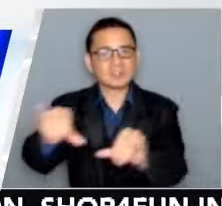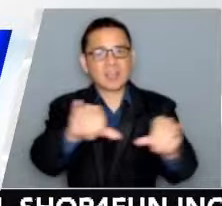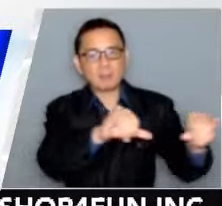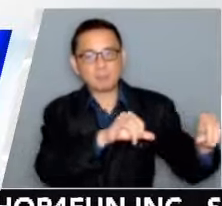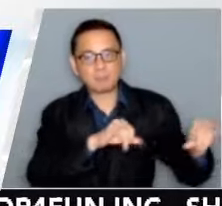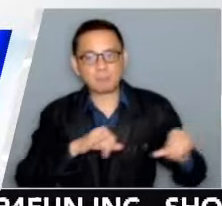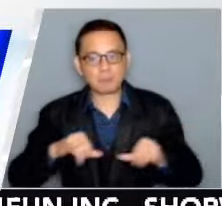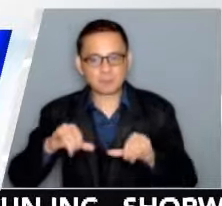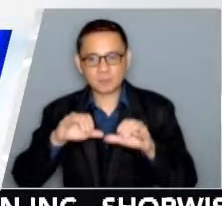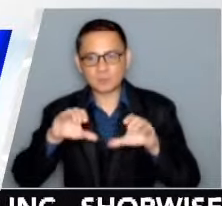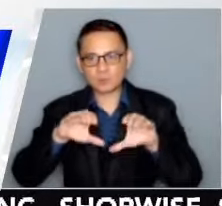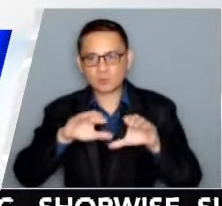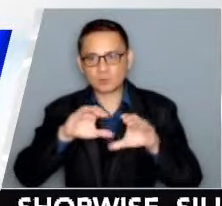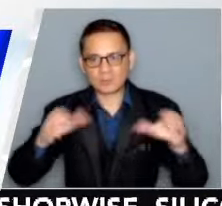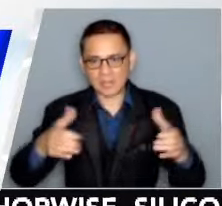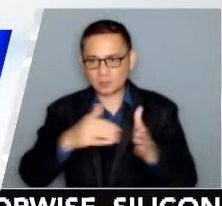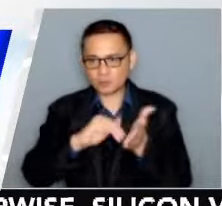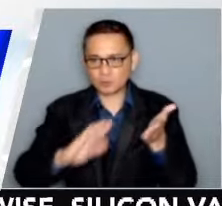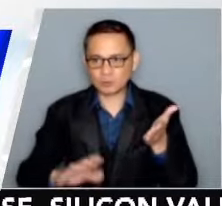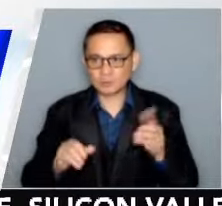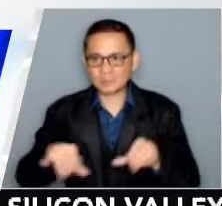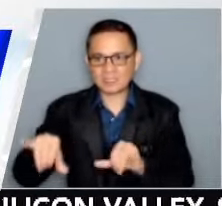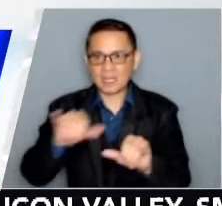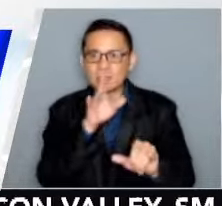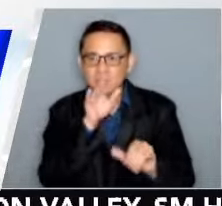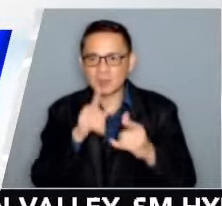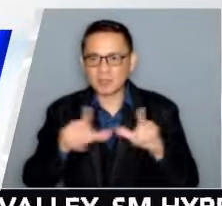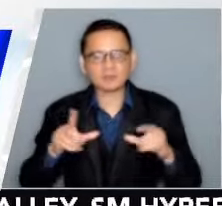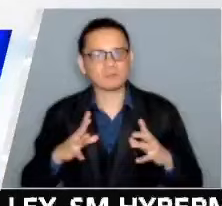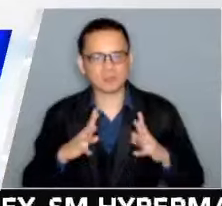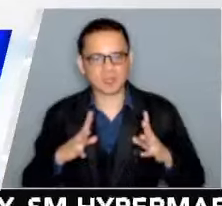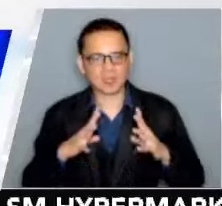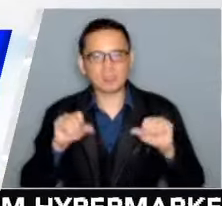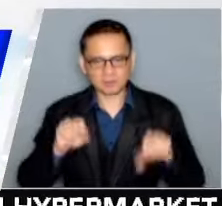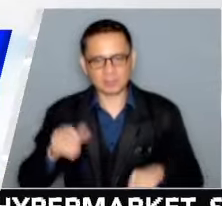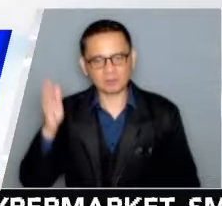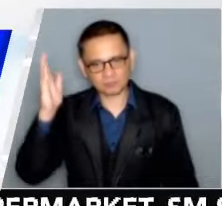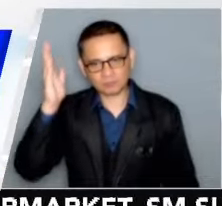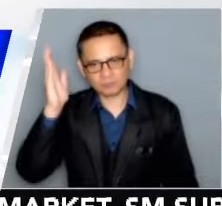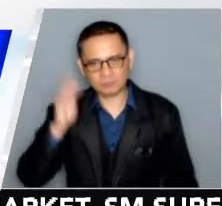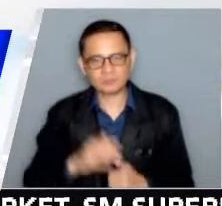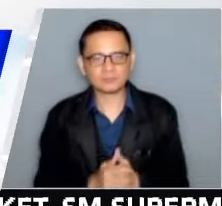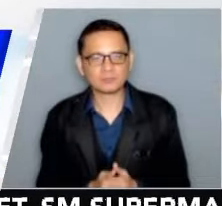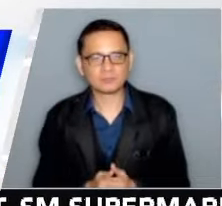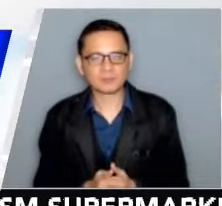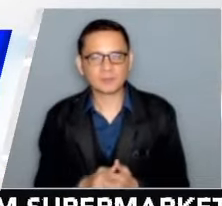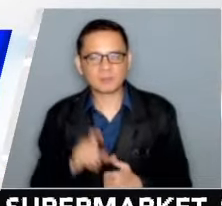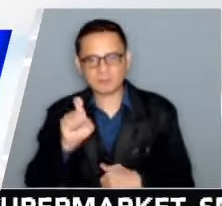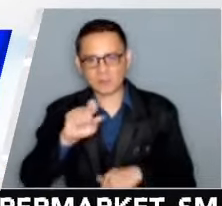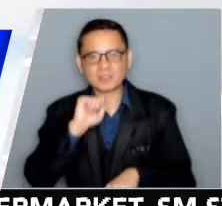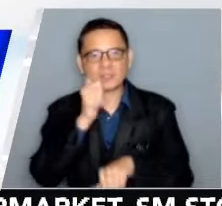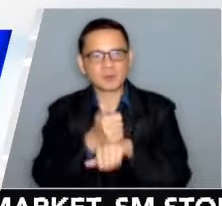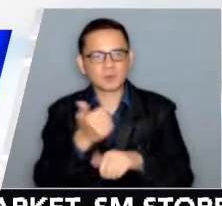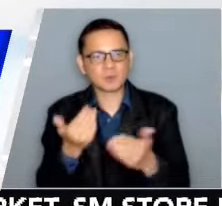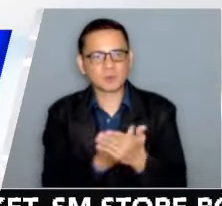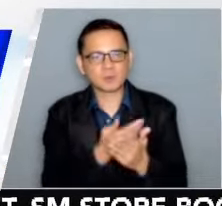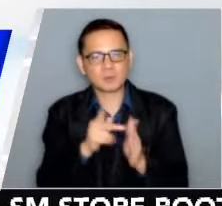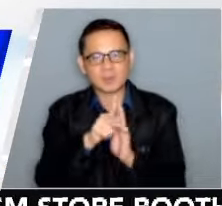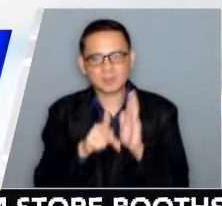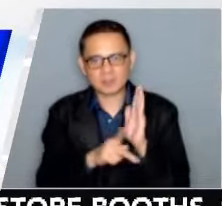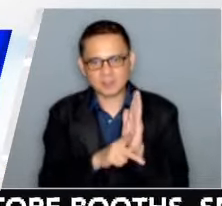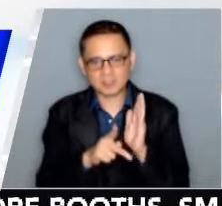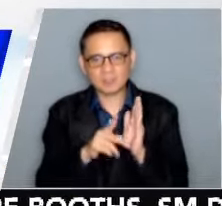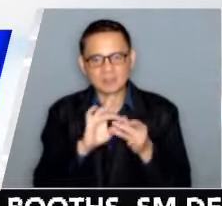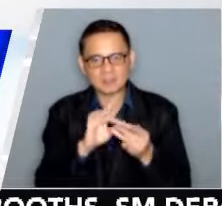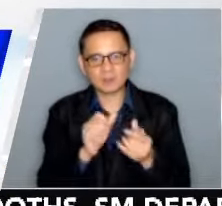mag-aaral. Kailangan din gumawa ang Department of Education ng Language Mapping Policy at Framework, katulong ang Komisyon sa